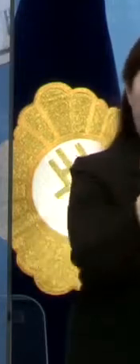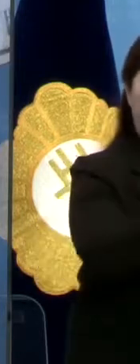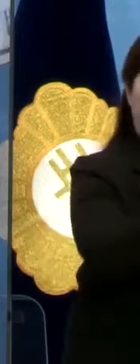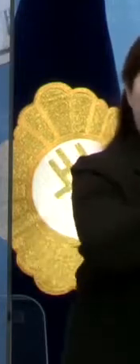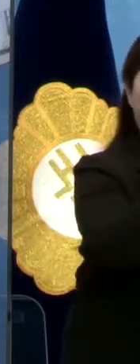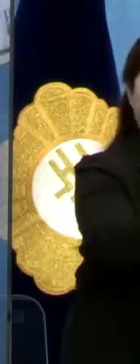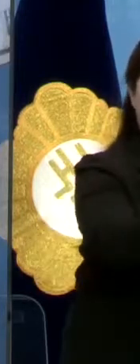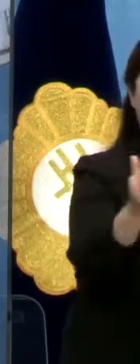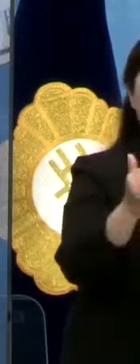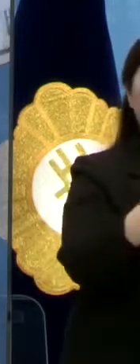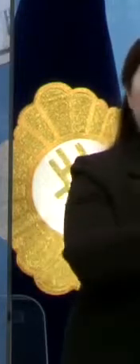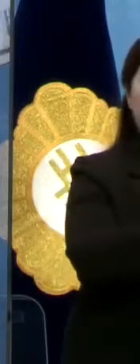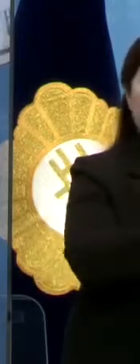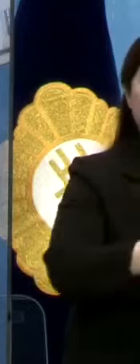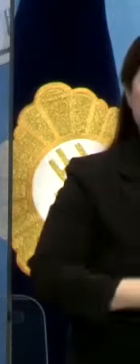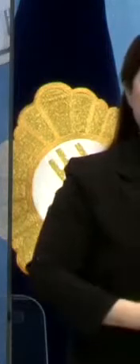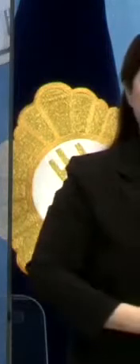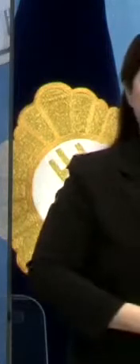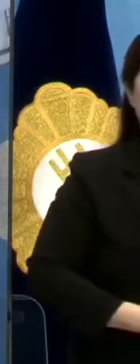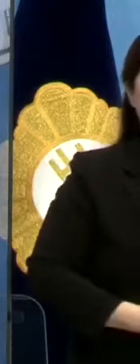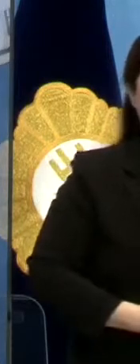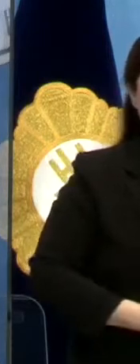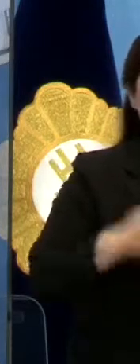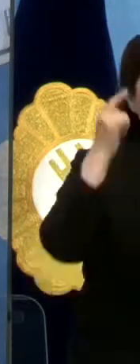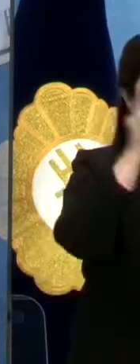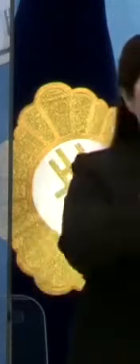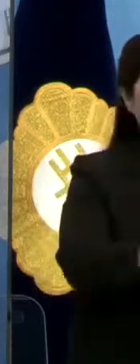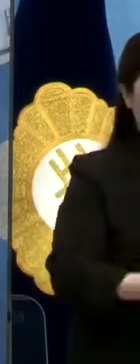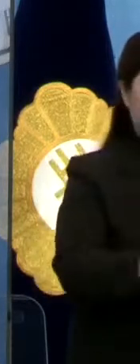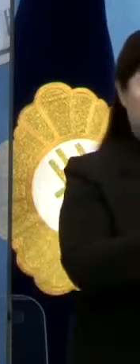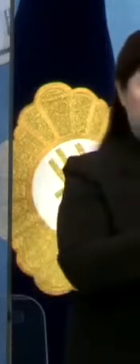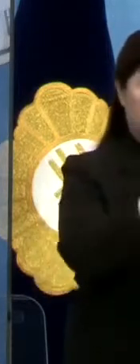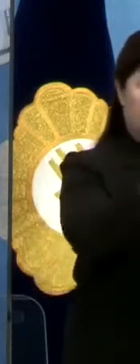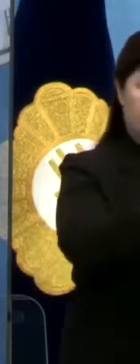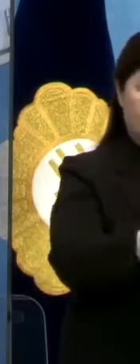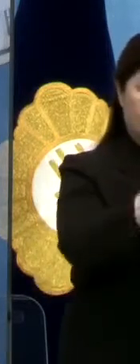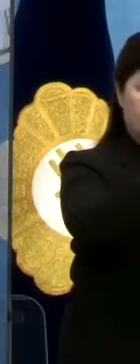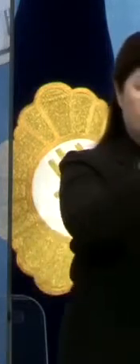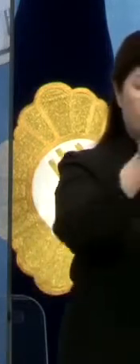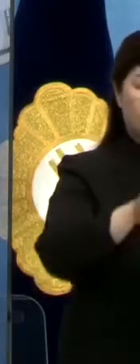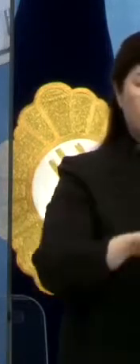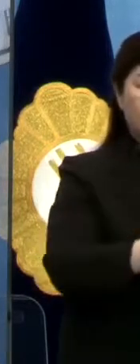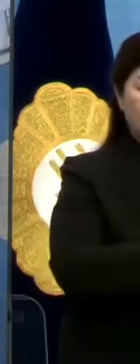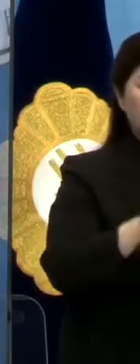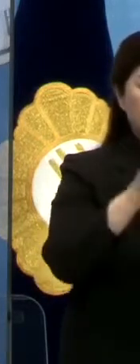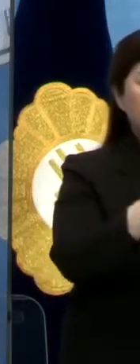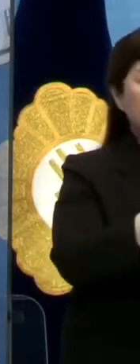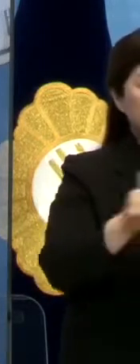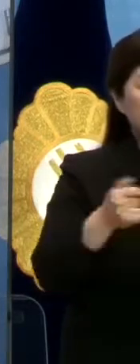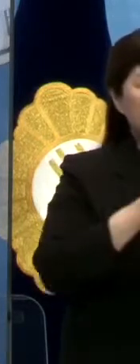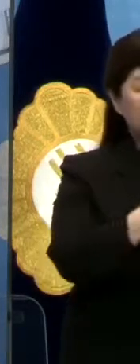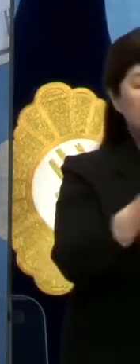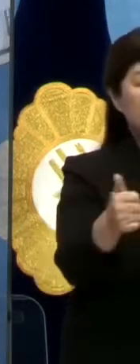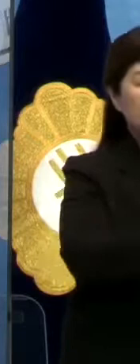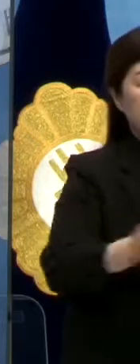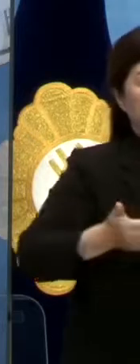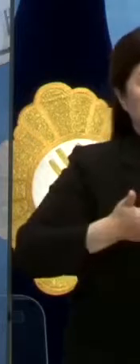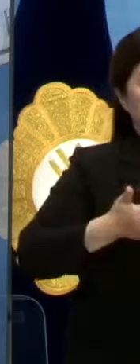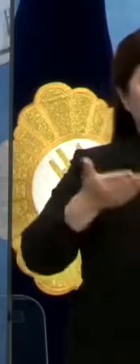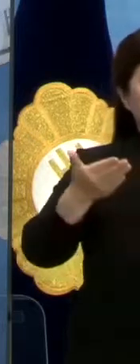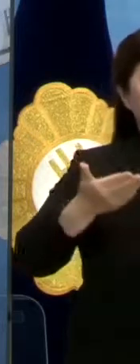했다는 말씀을 드립니다. 평화상 추천서는 범국민 추진위원회의 도움을